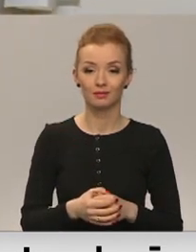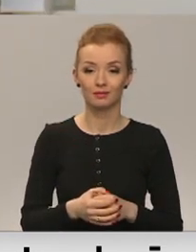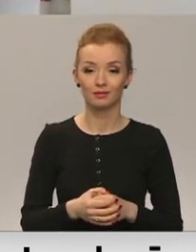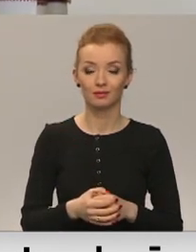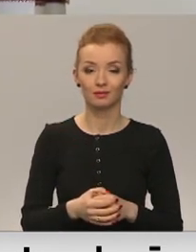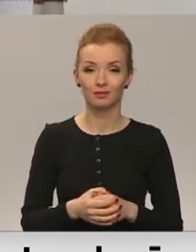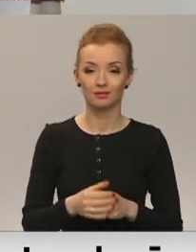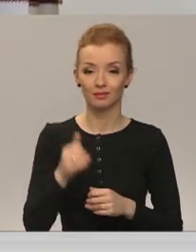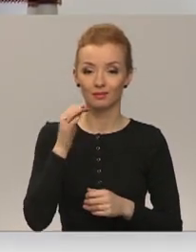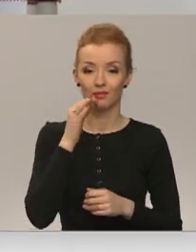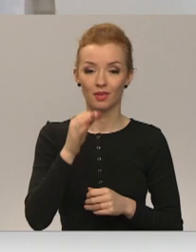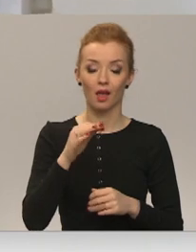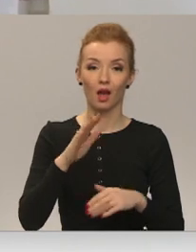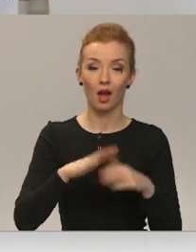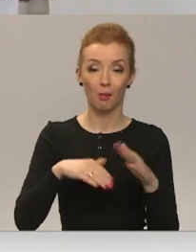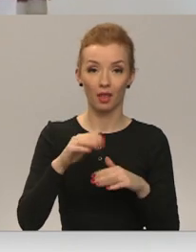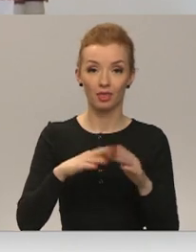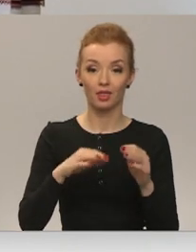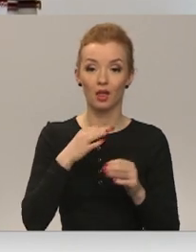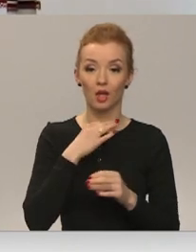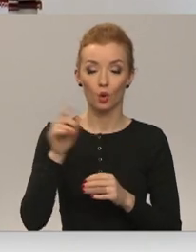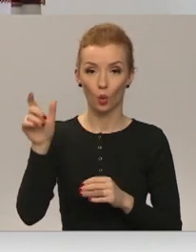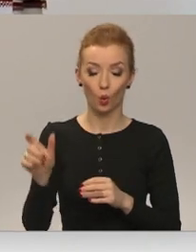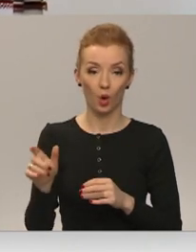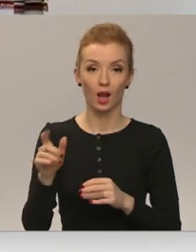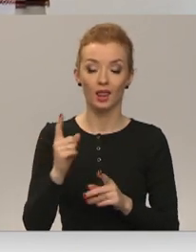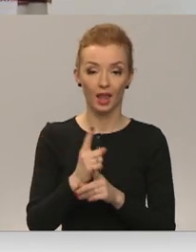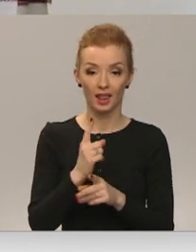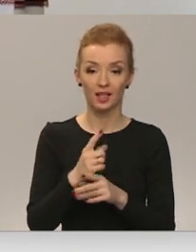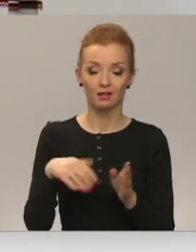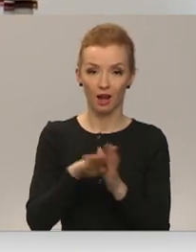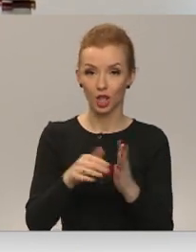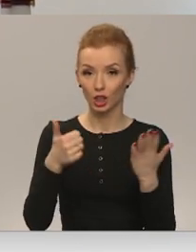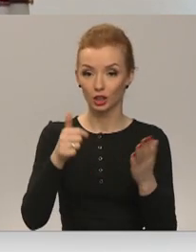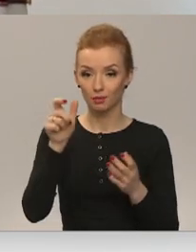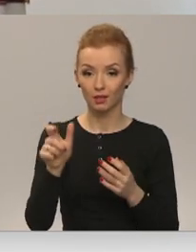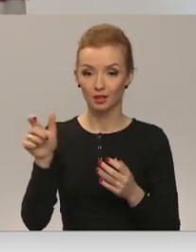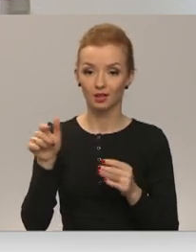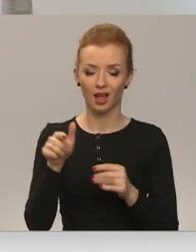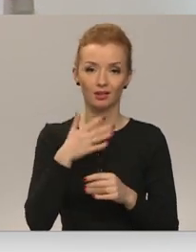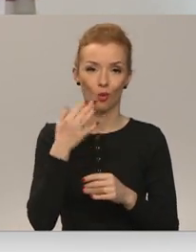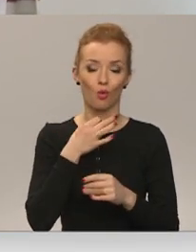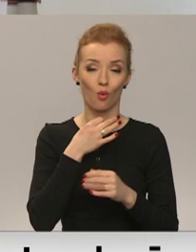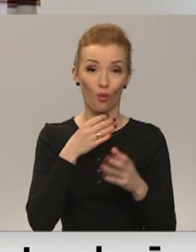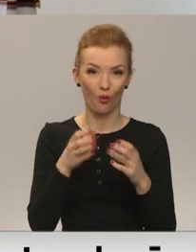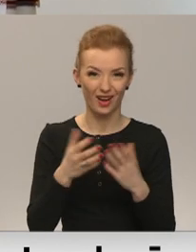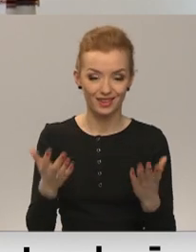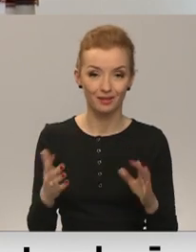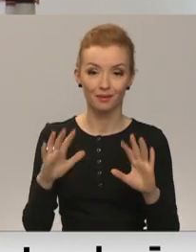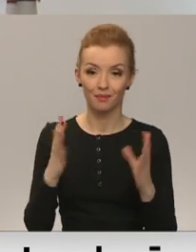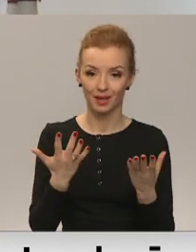Amatieru kori it kā nedrīkstēja mēģināt vairāk par sešas personas, vai ne kori, un tas jau nav koris nekāds.